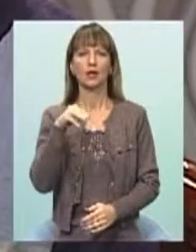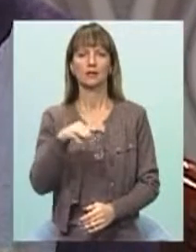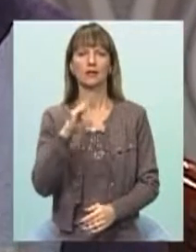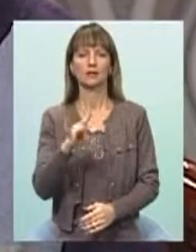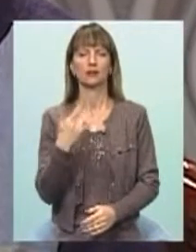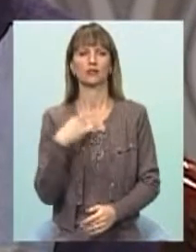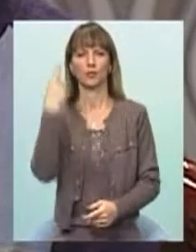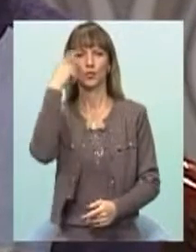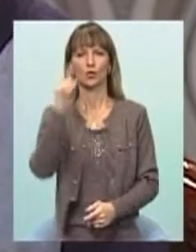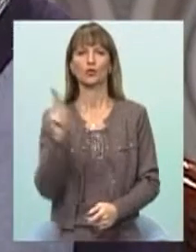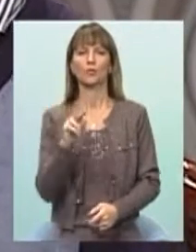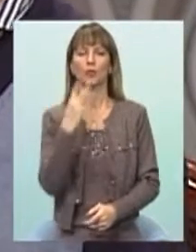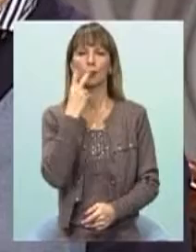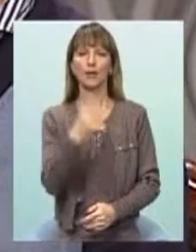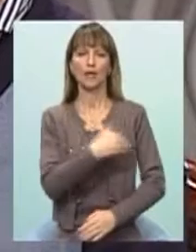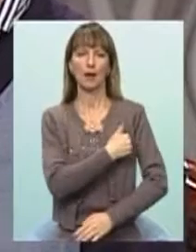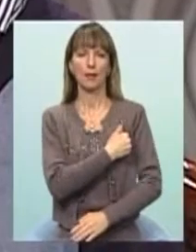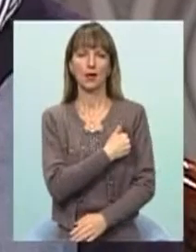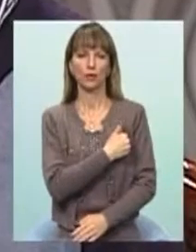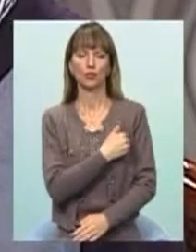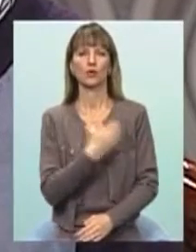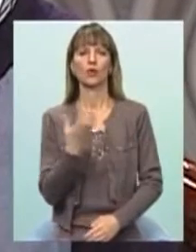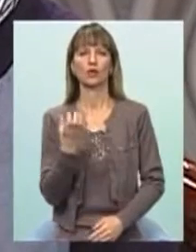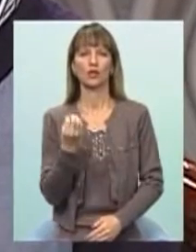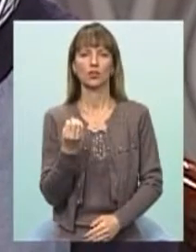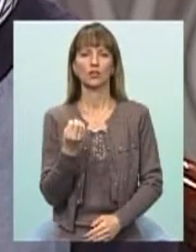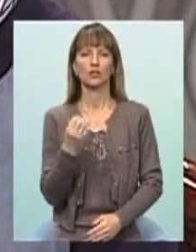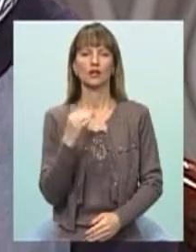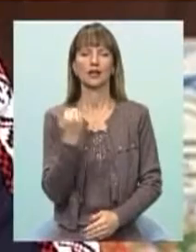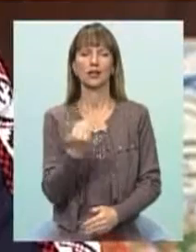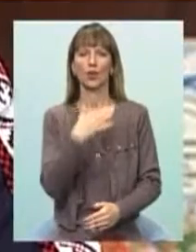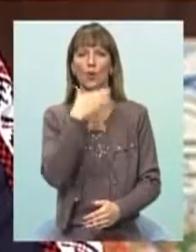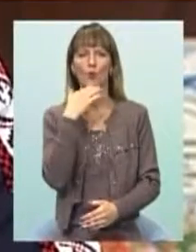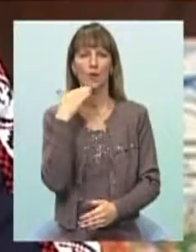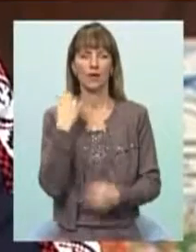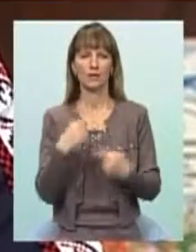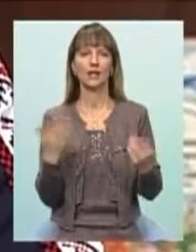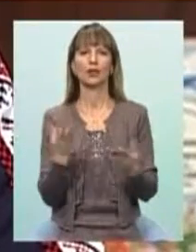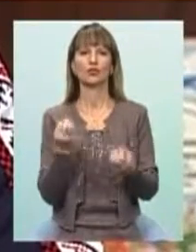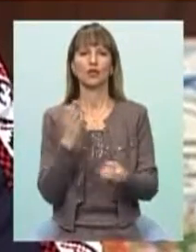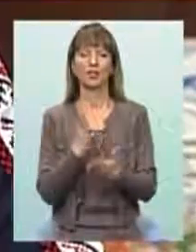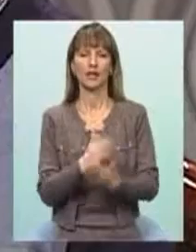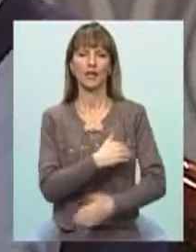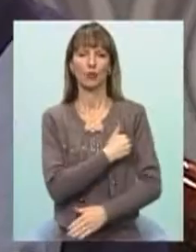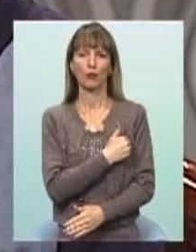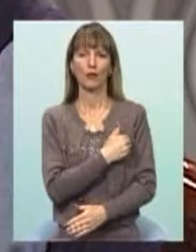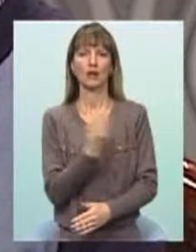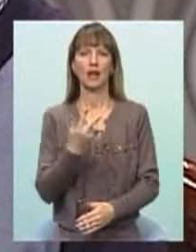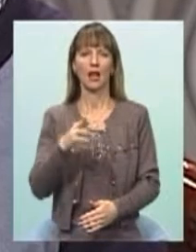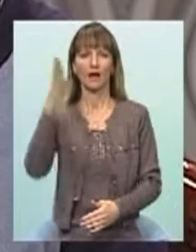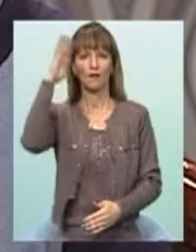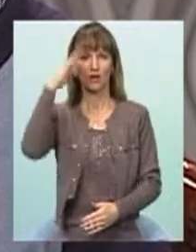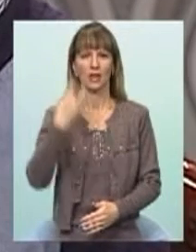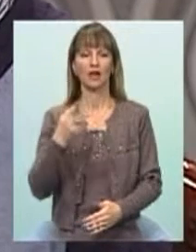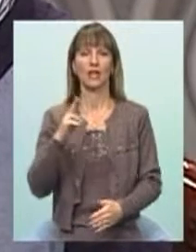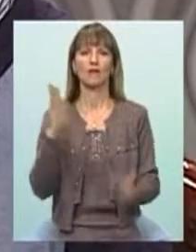Ну, для того, щоб побачити температуру. І ще їх дуже багато. Так, дійсно. Які ще бувають термометри? Для води,